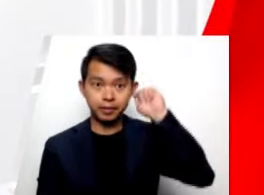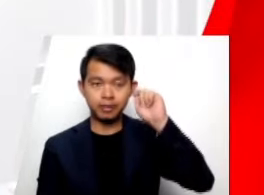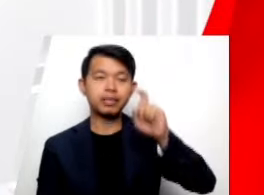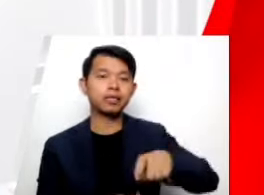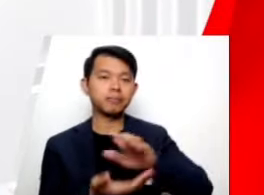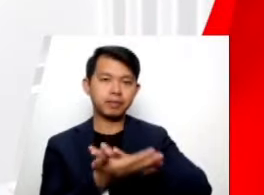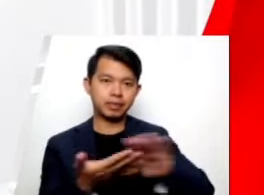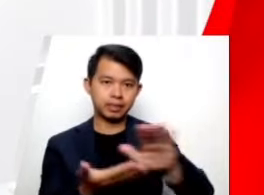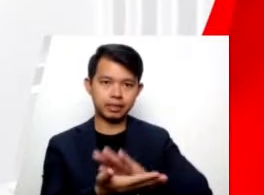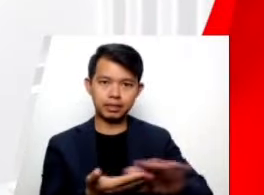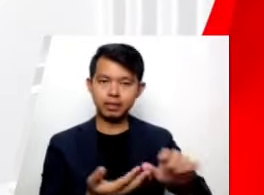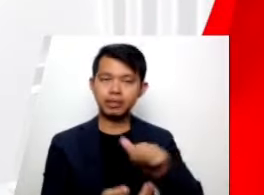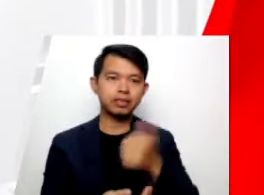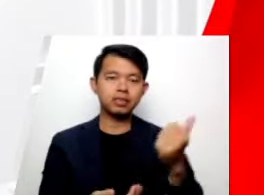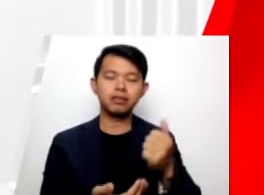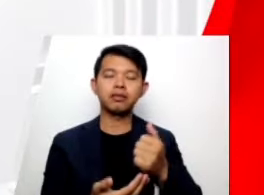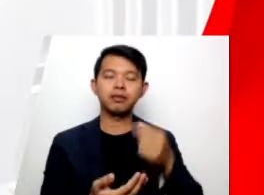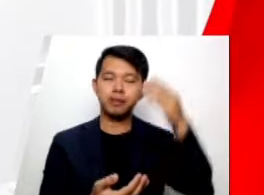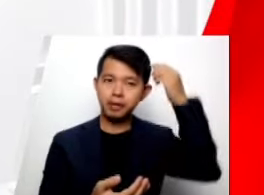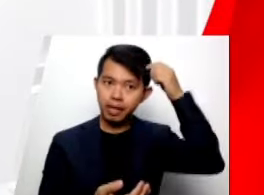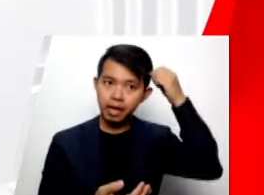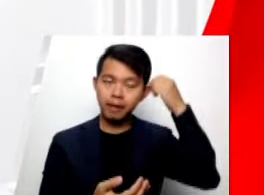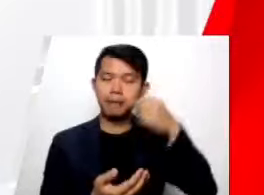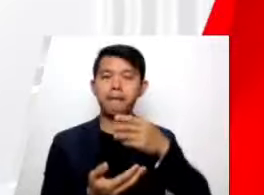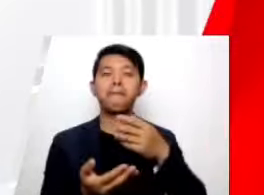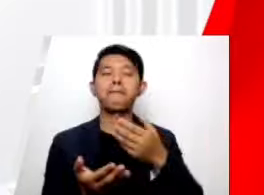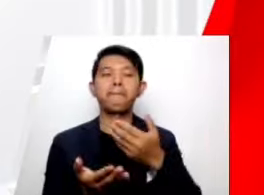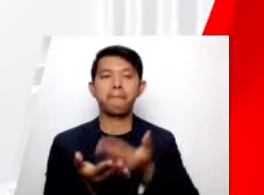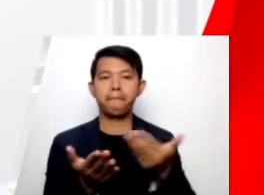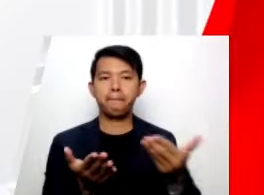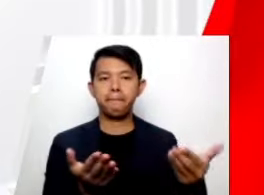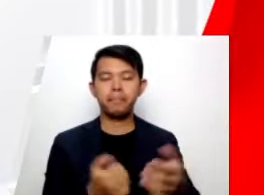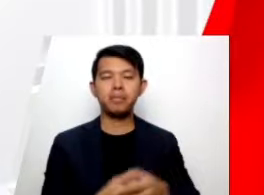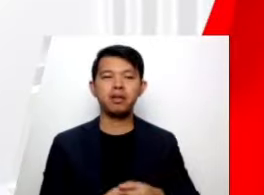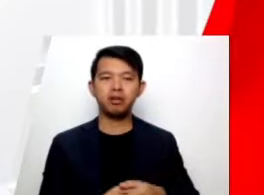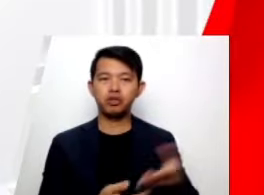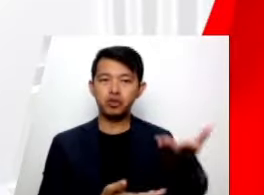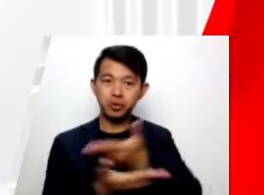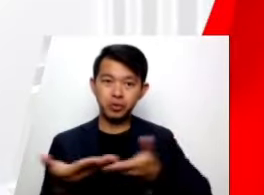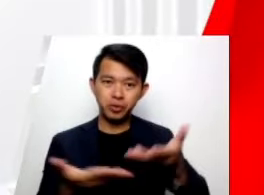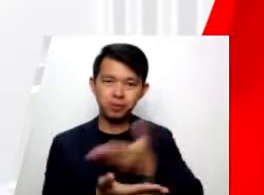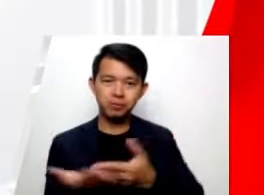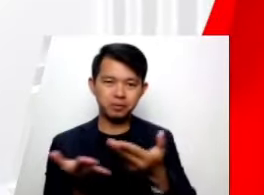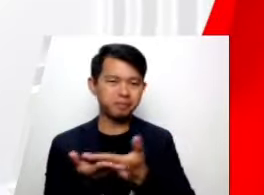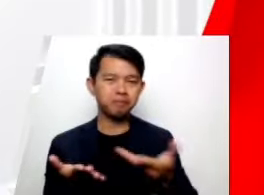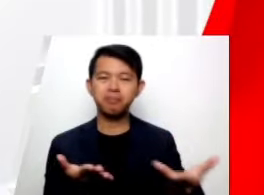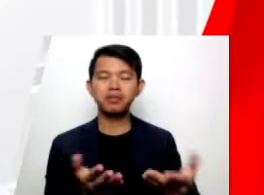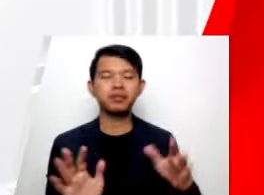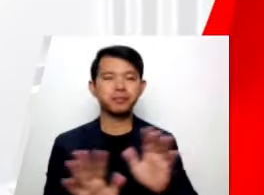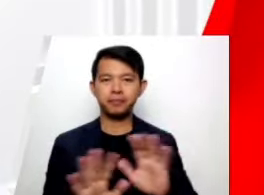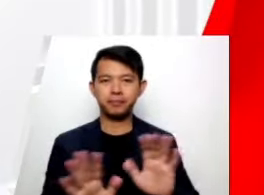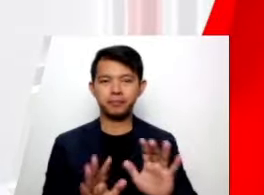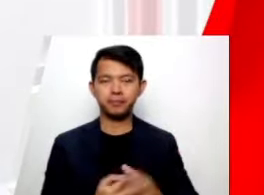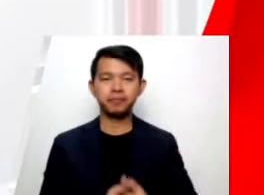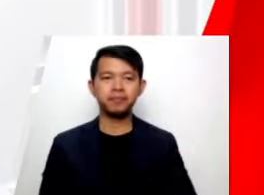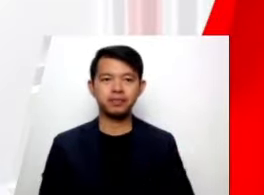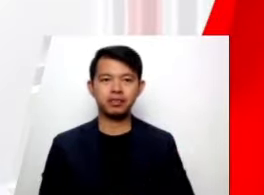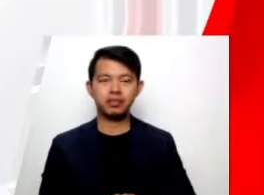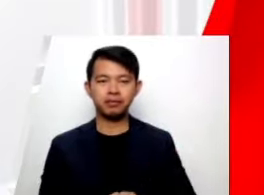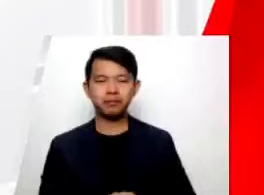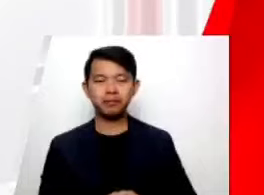accessories. Iwasan din ang hiraman ng gamit. Ugaliin ang pagsiyasat sa anit kung may pangangati. Kung merong